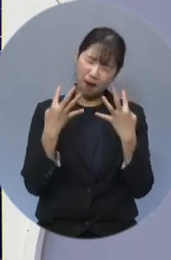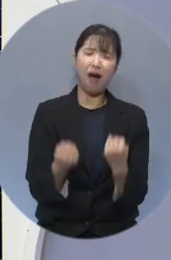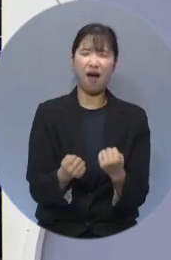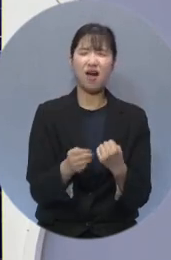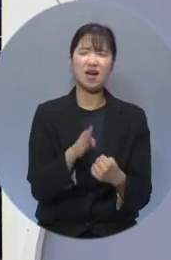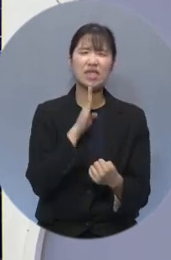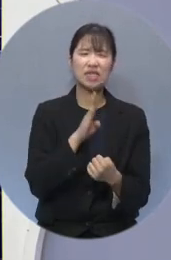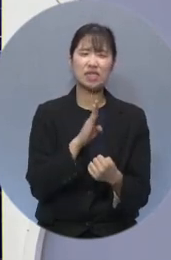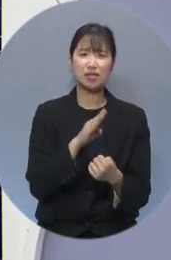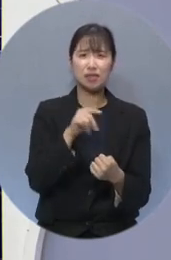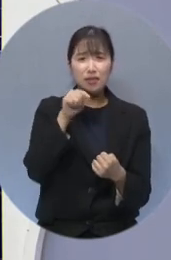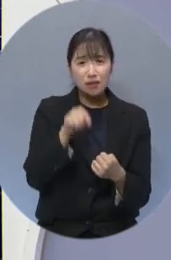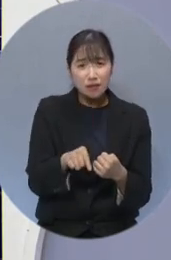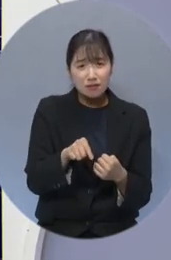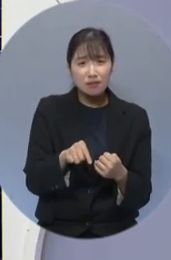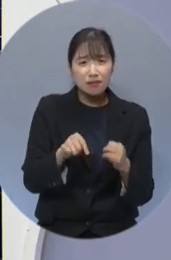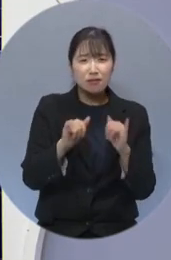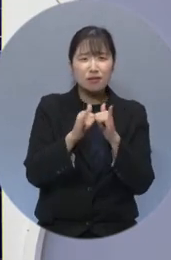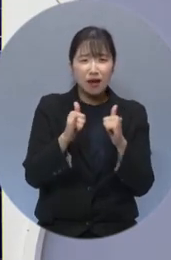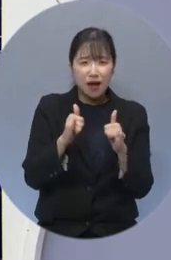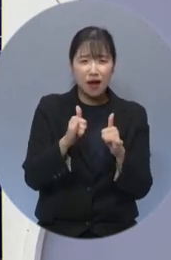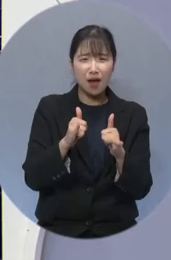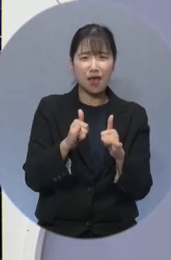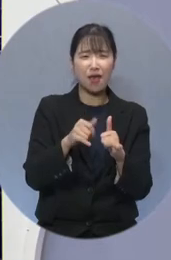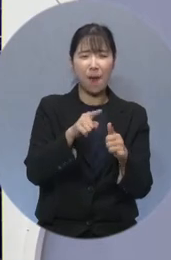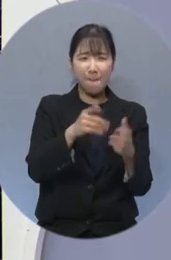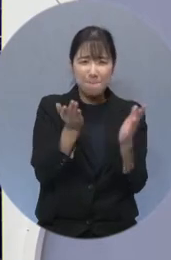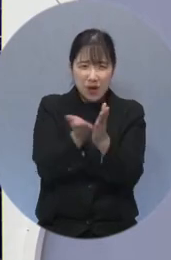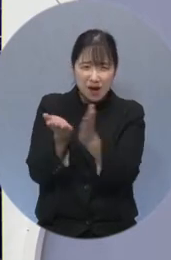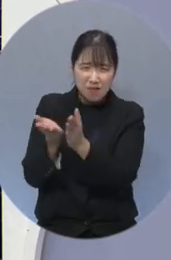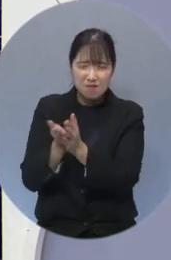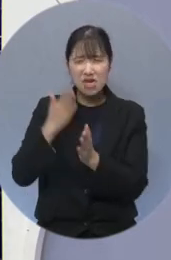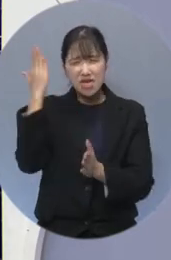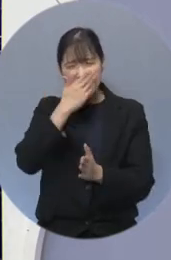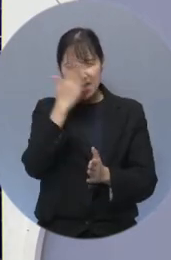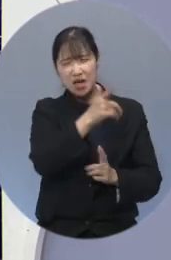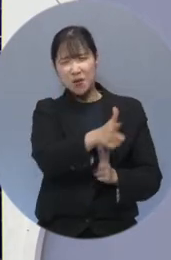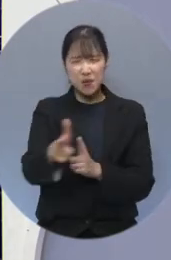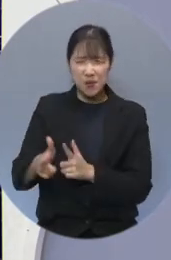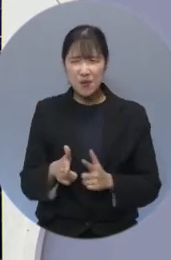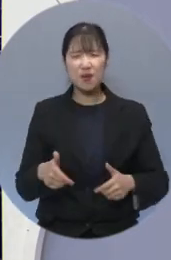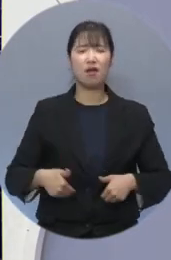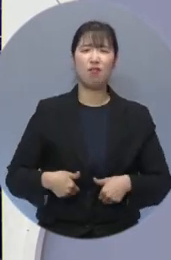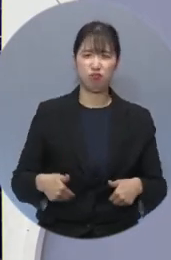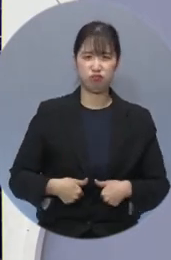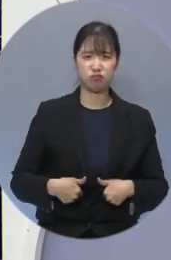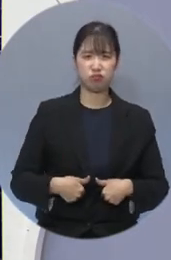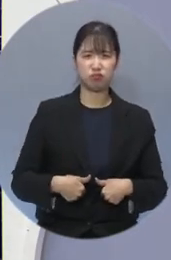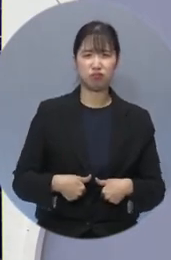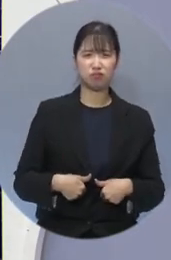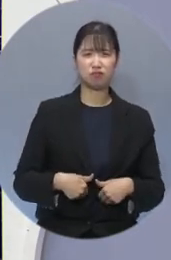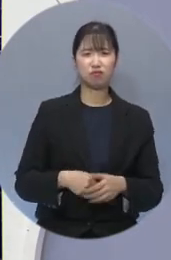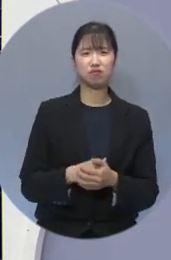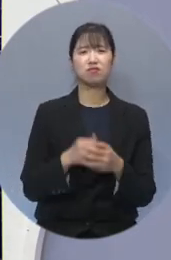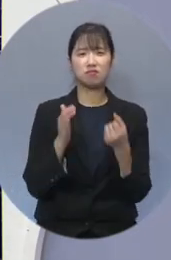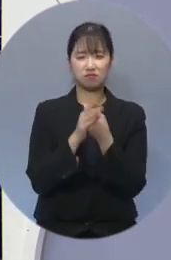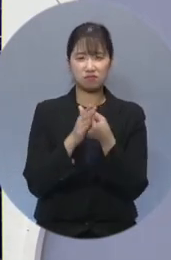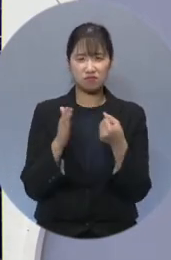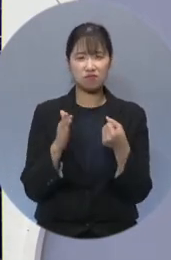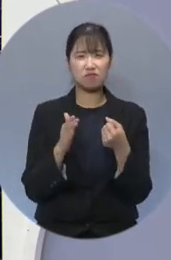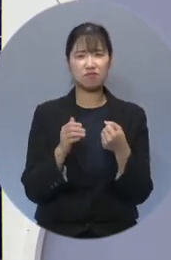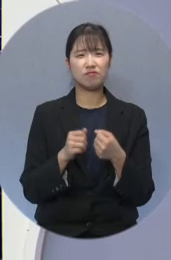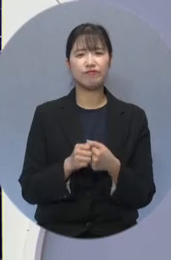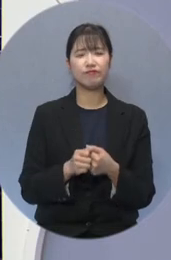다녀가십니다. 그러면 그분들을 따라서 다 방역을 해야 되고 다닌 데들은 해야 되니까 우리